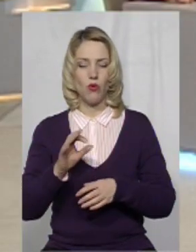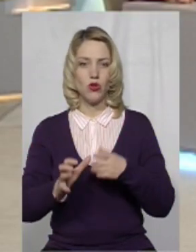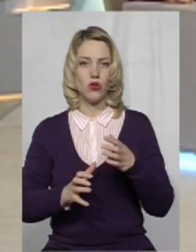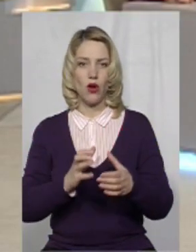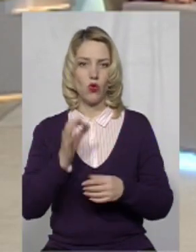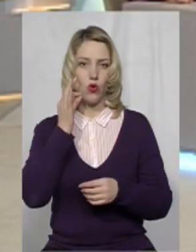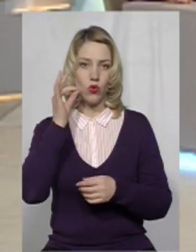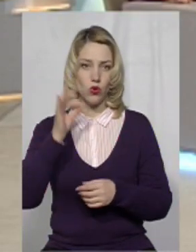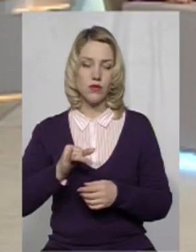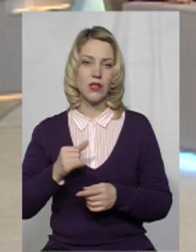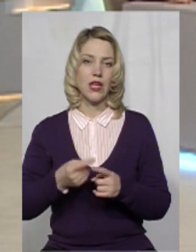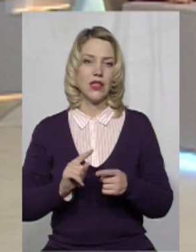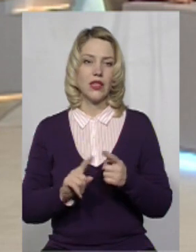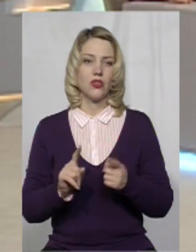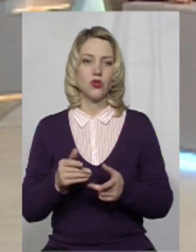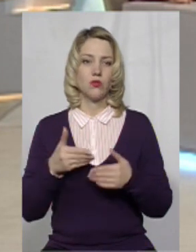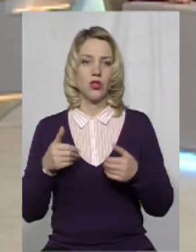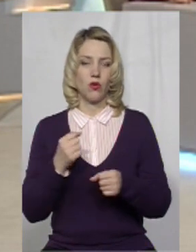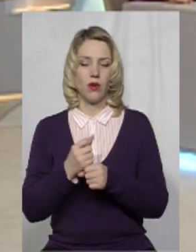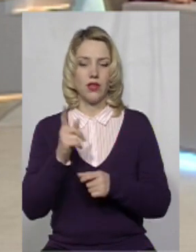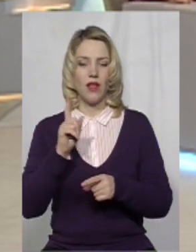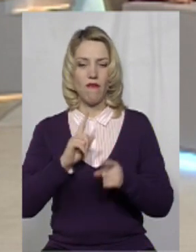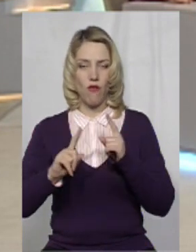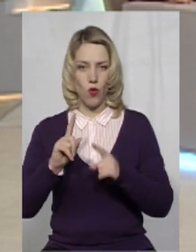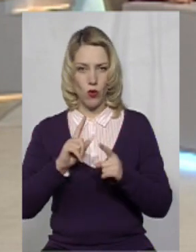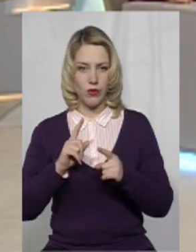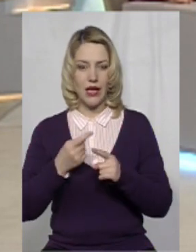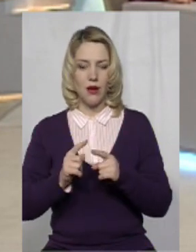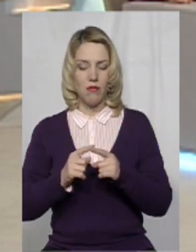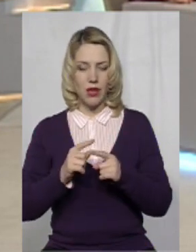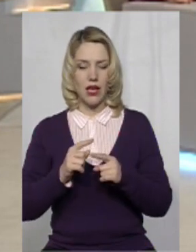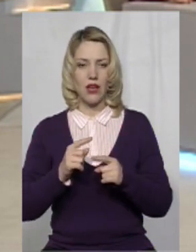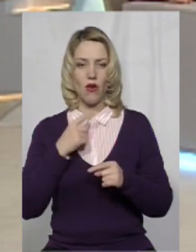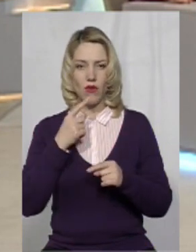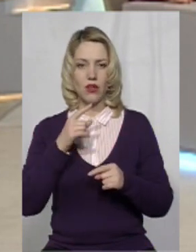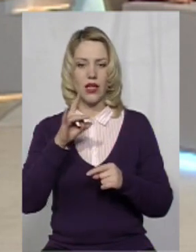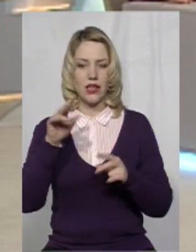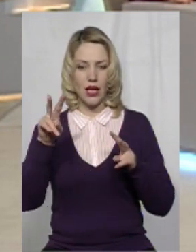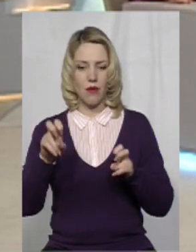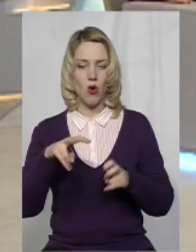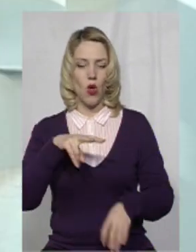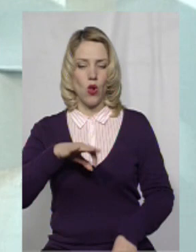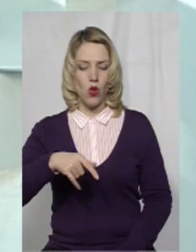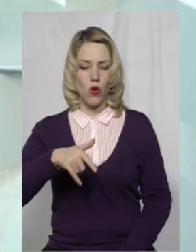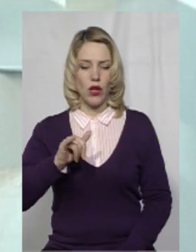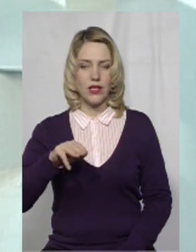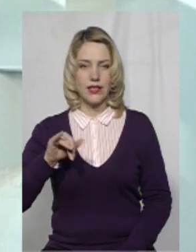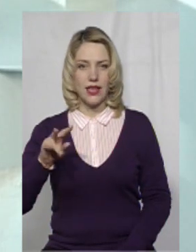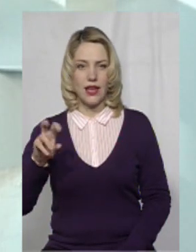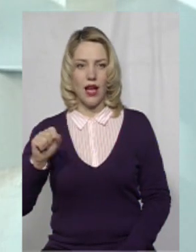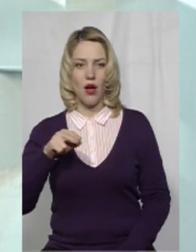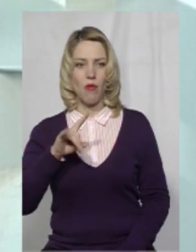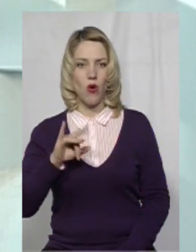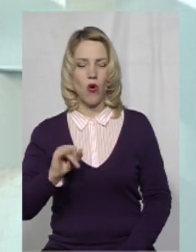то і те, що ми робили на форумі, тобто ми торкалися теми саме власне логістику, коли обговорили, ми говорили ще